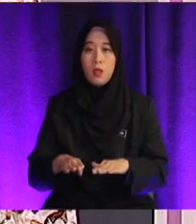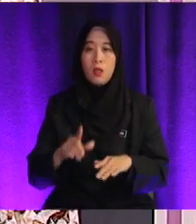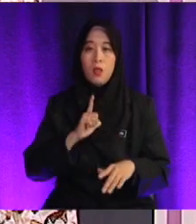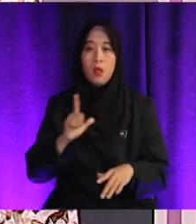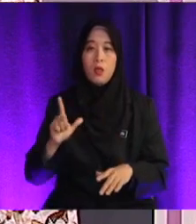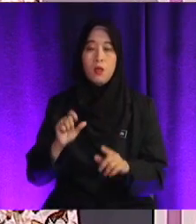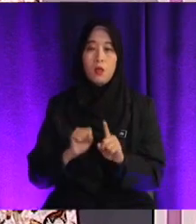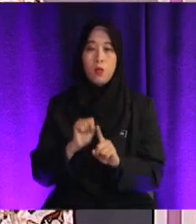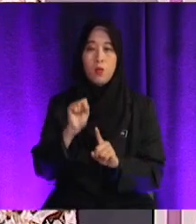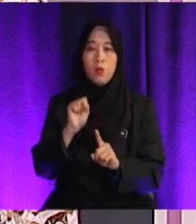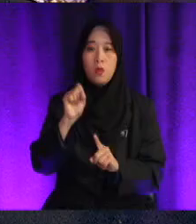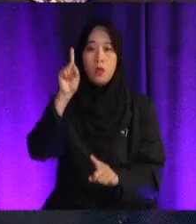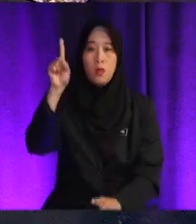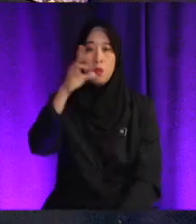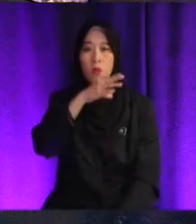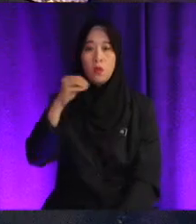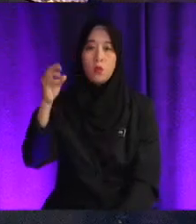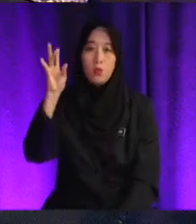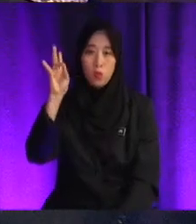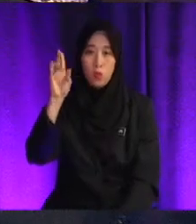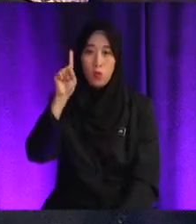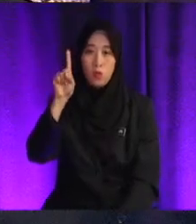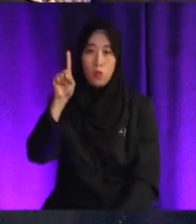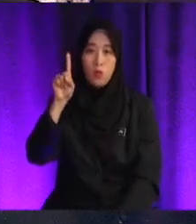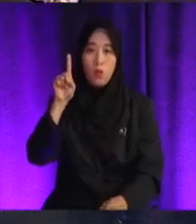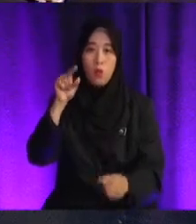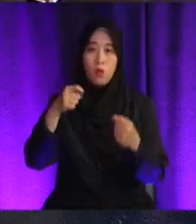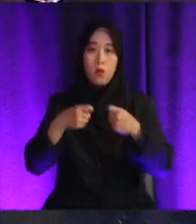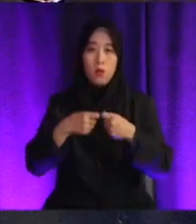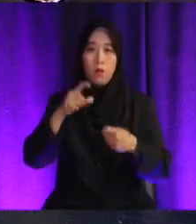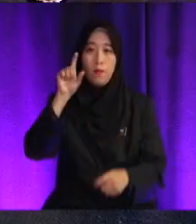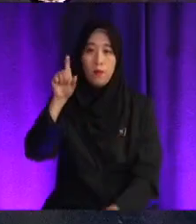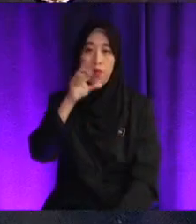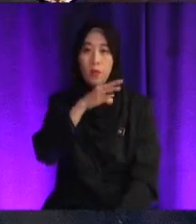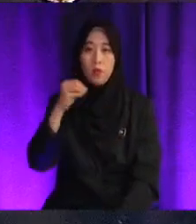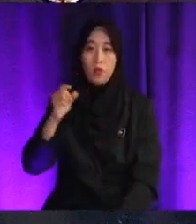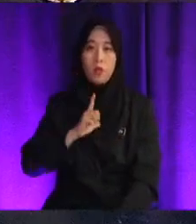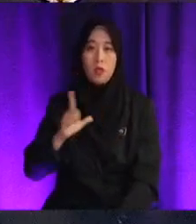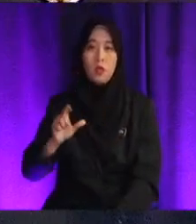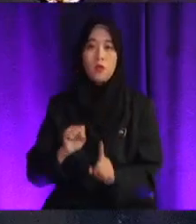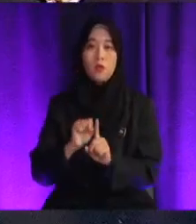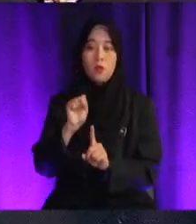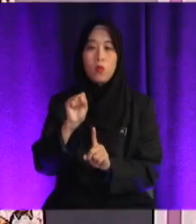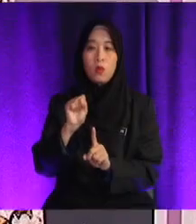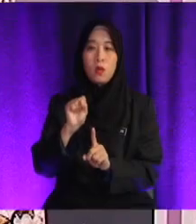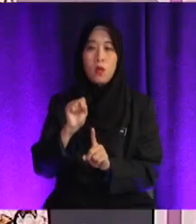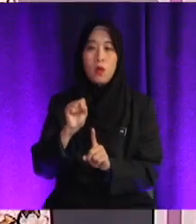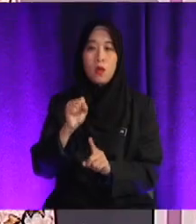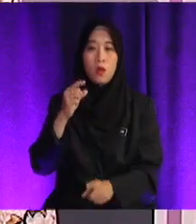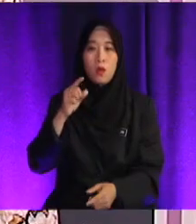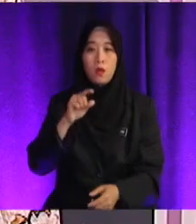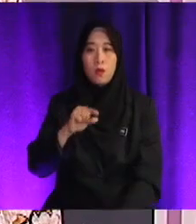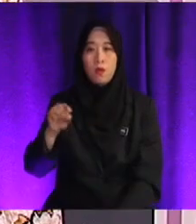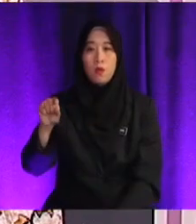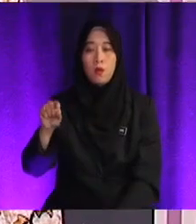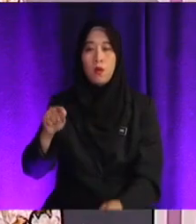7. 1 dan 7. Baik, cikgu. Secara umumnya fuse ni adalah